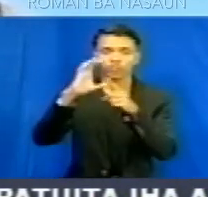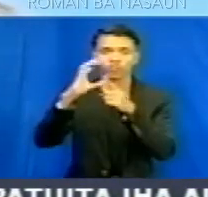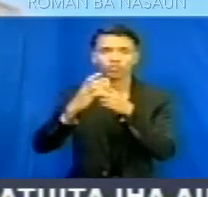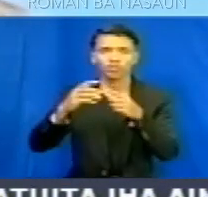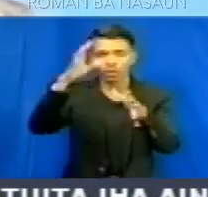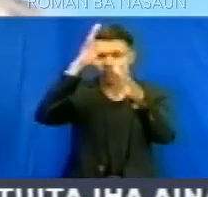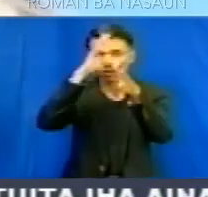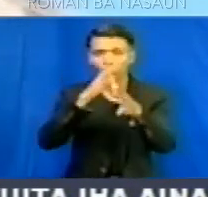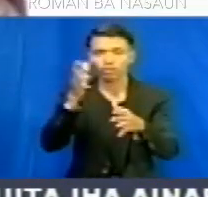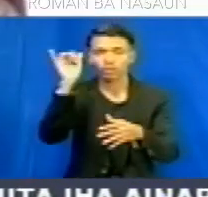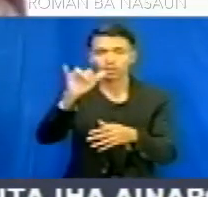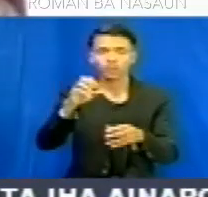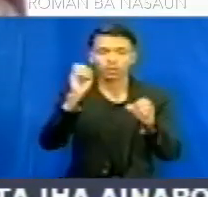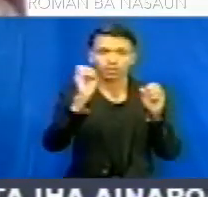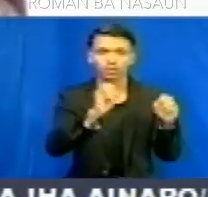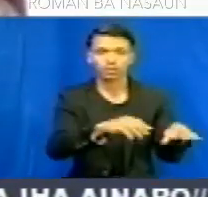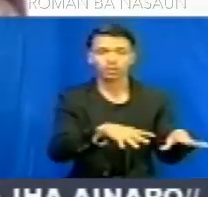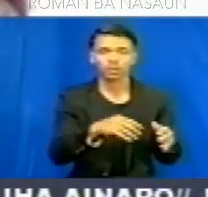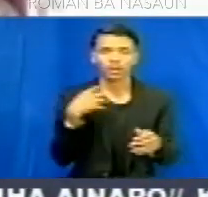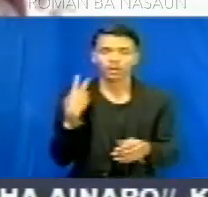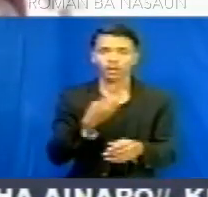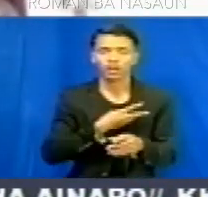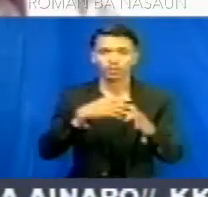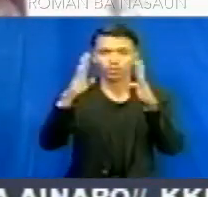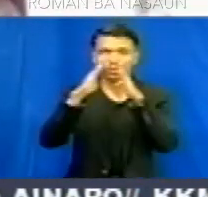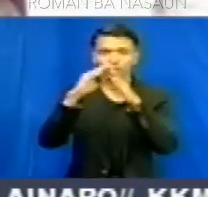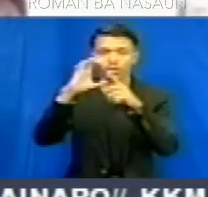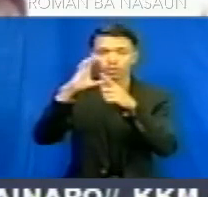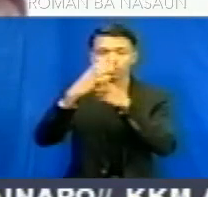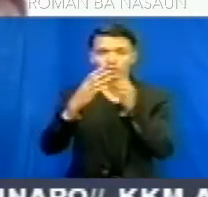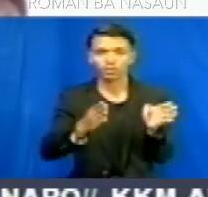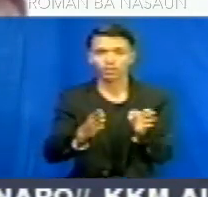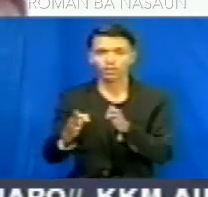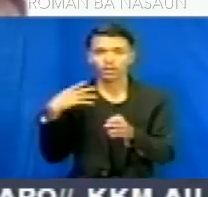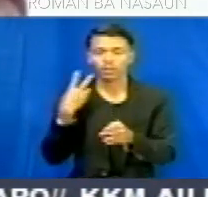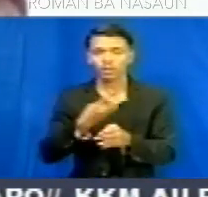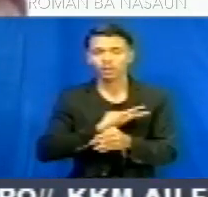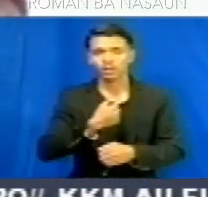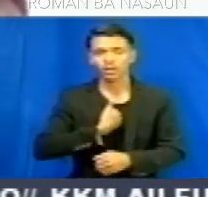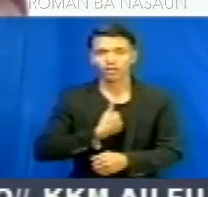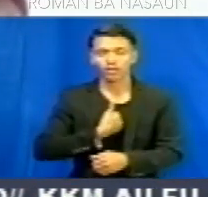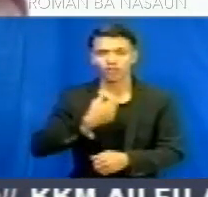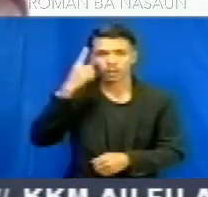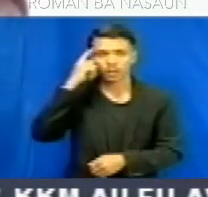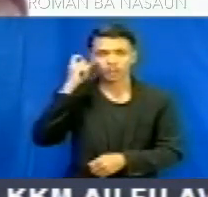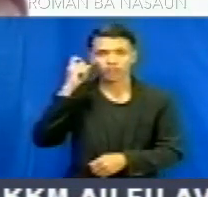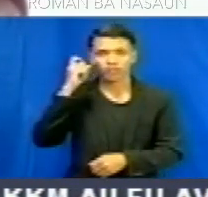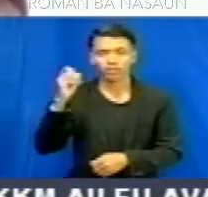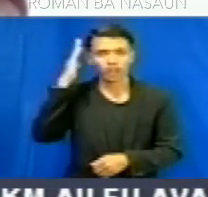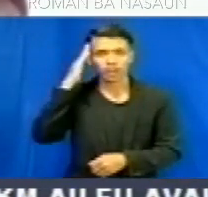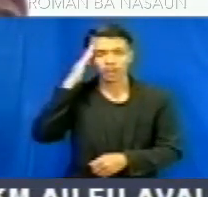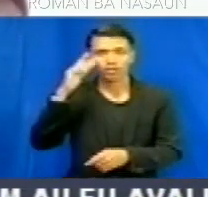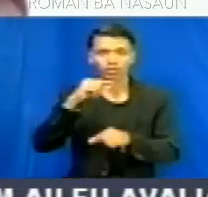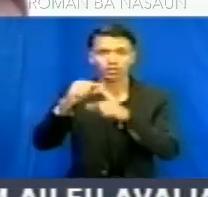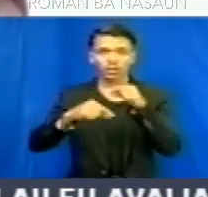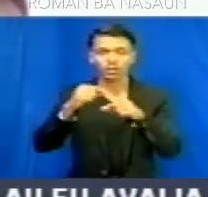bebe ala sira husikela. Ami, uma lisa de ne prepara a minha an, tamba, a noin hela kata